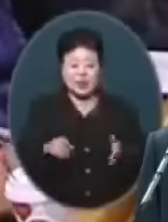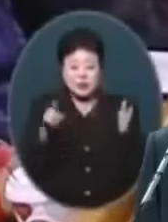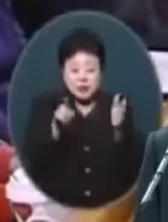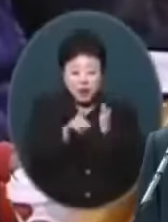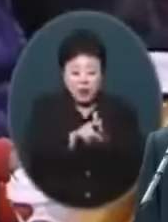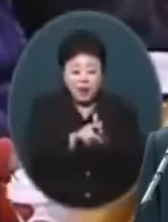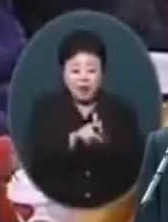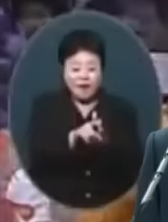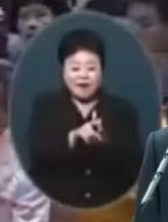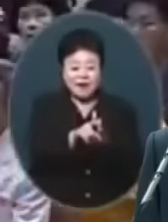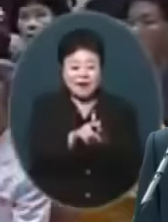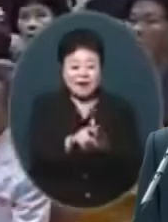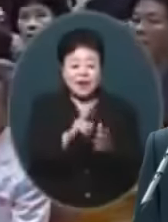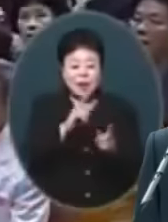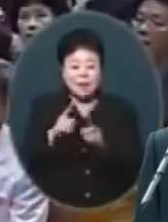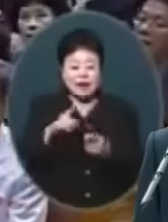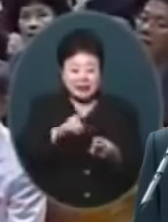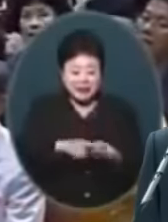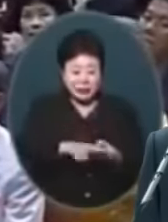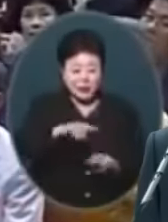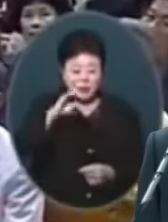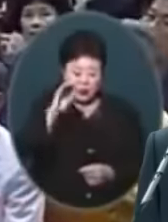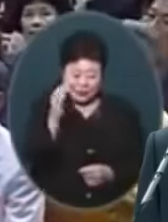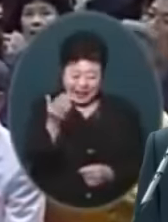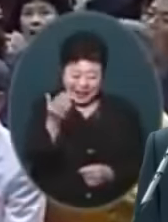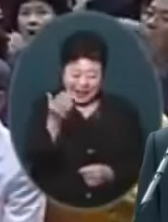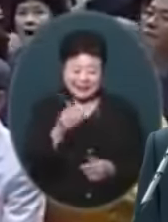믿고 말한 대로 된다.